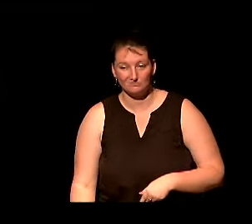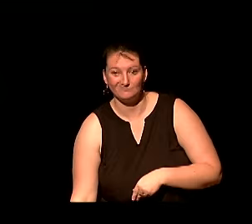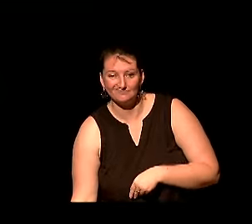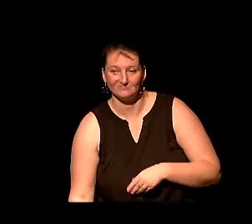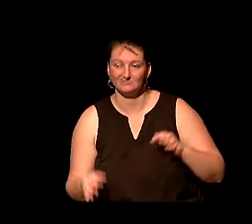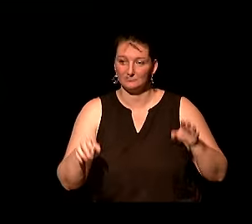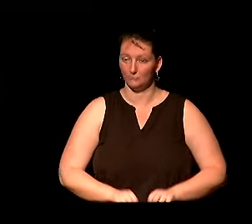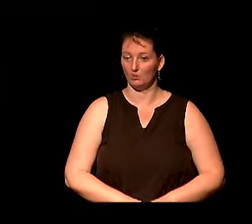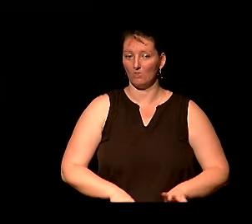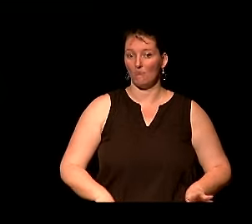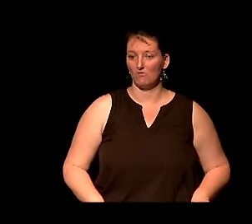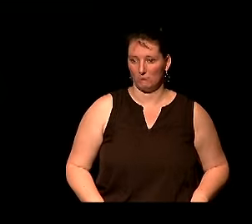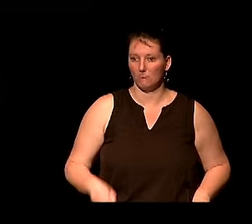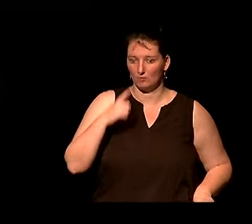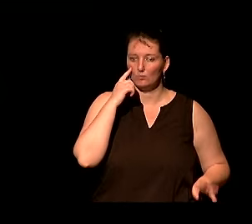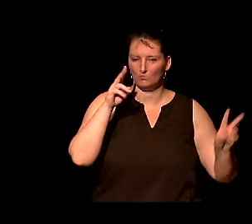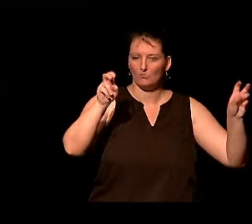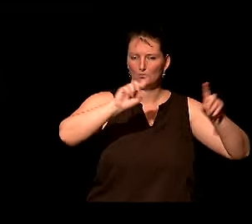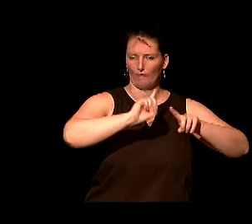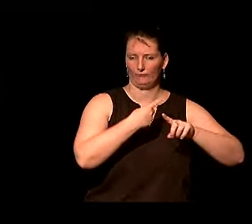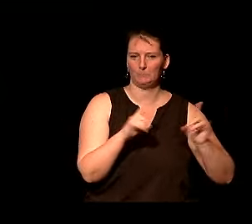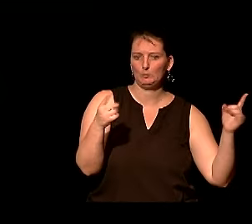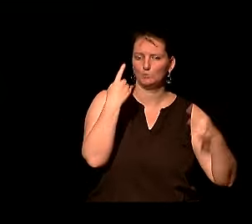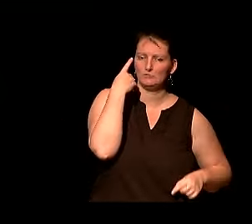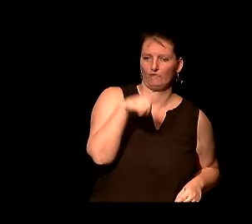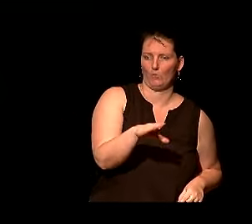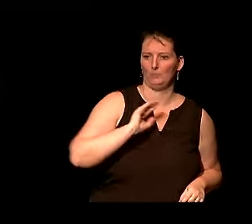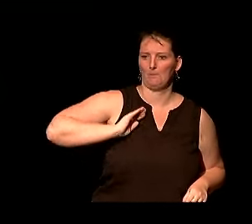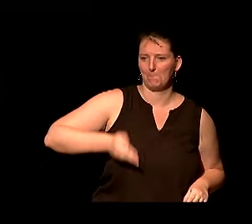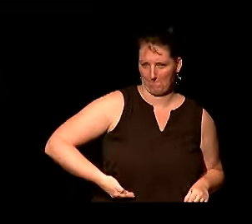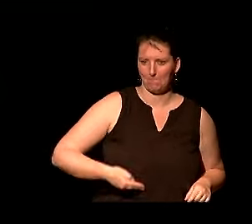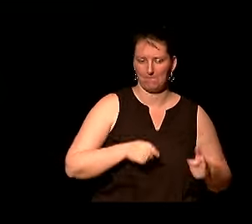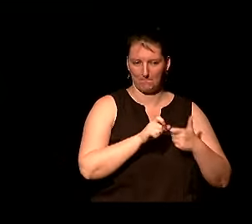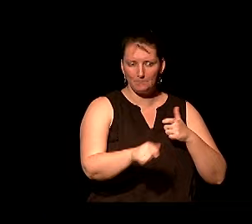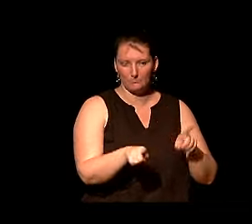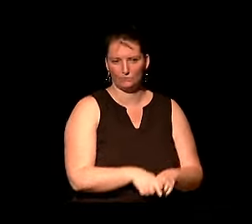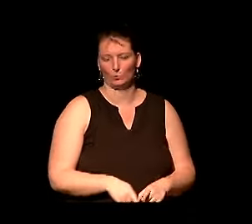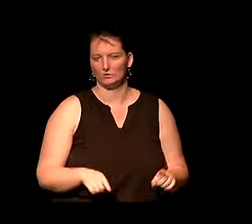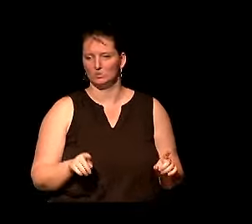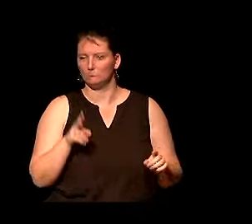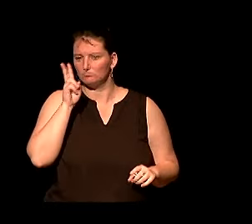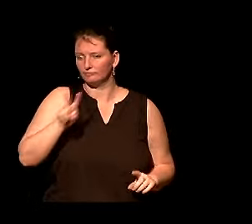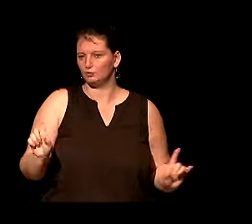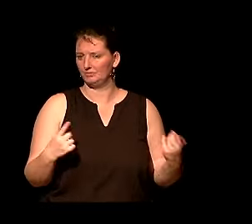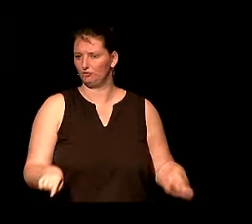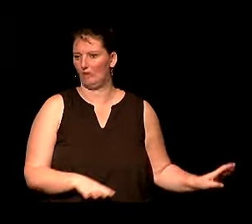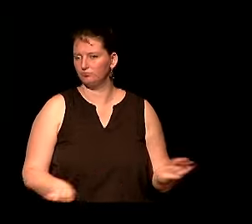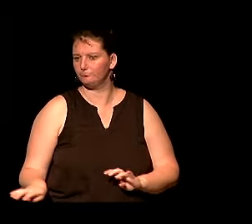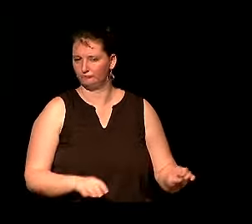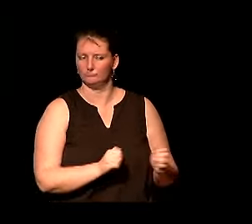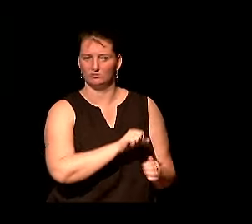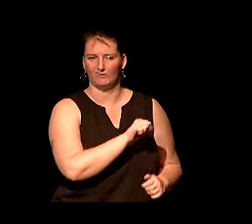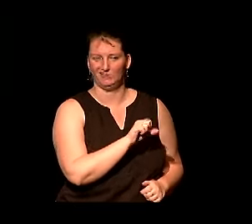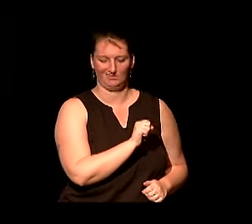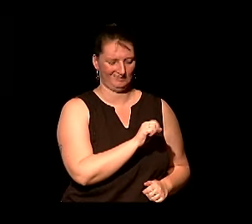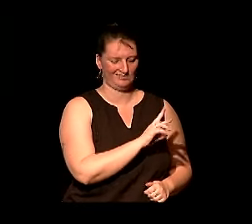for Madame » et une comédie musicale avec Fred Astaire. Donc le lien entre la comédie musicale et Degas, par